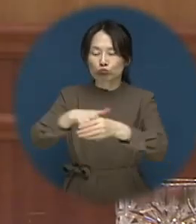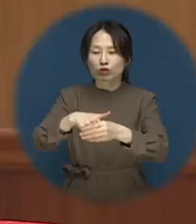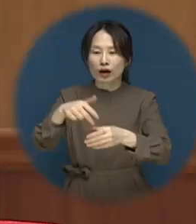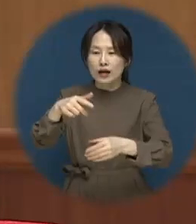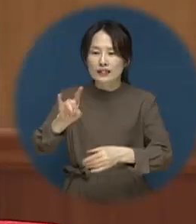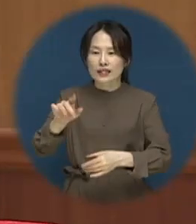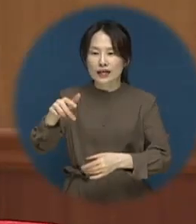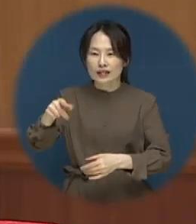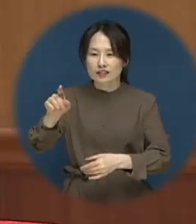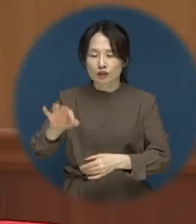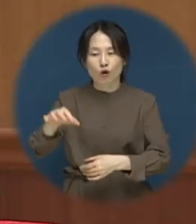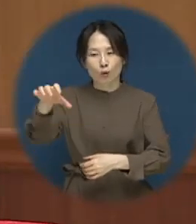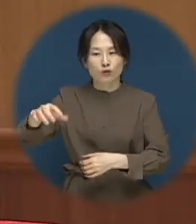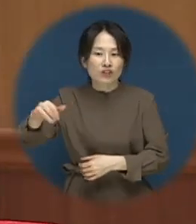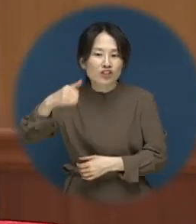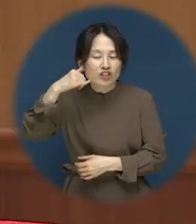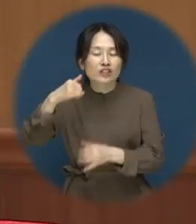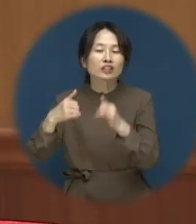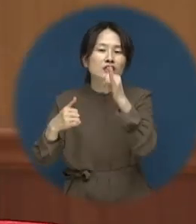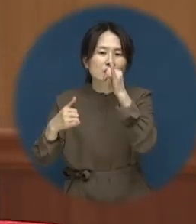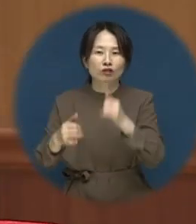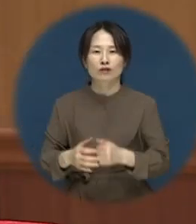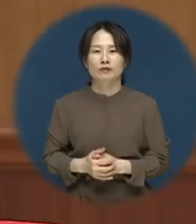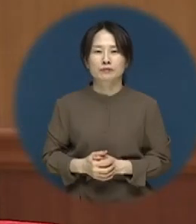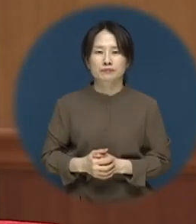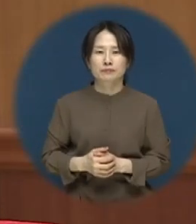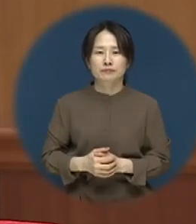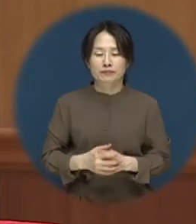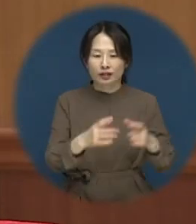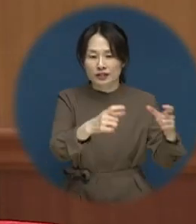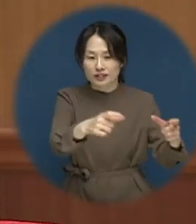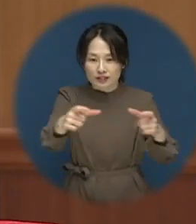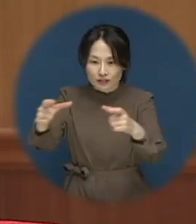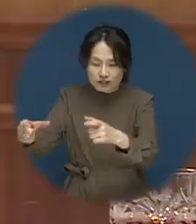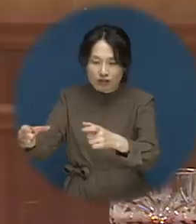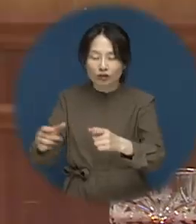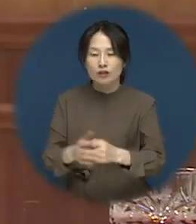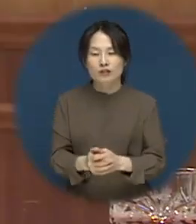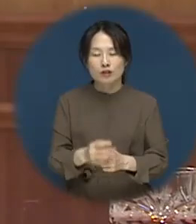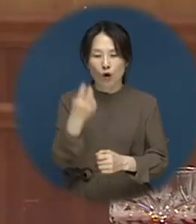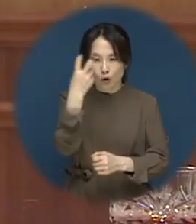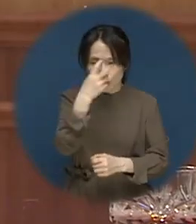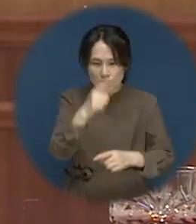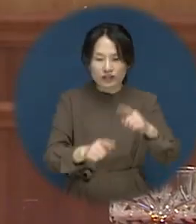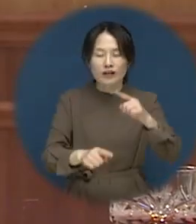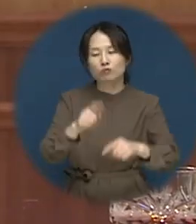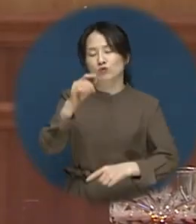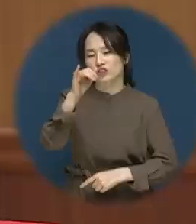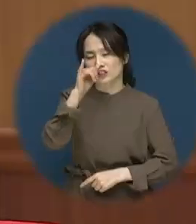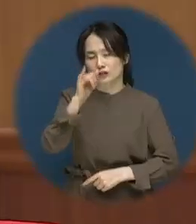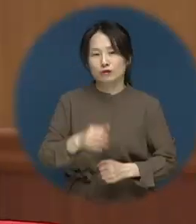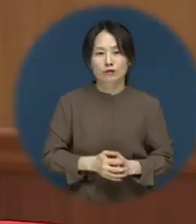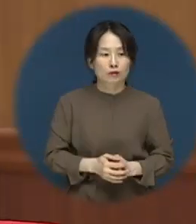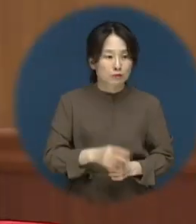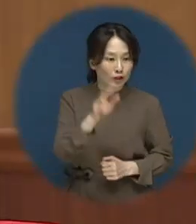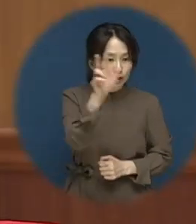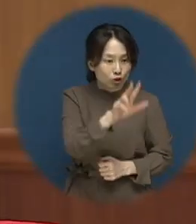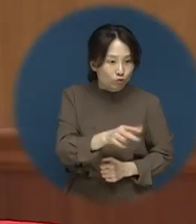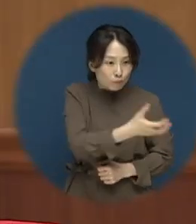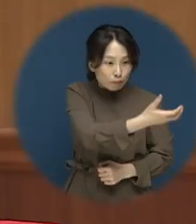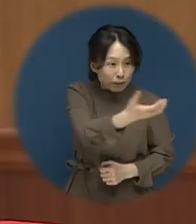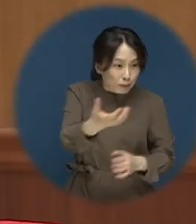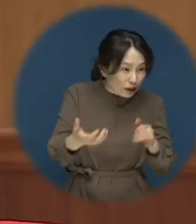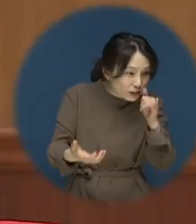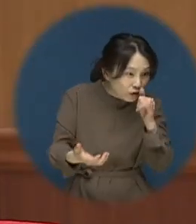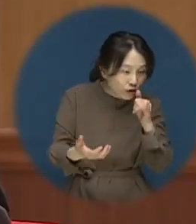있지 않습니까? 지자체마다 관리하고 있는 나무들이 꽤 많이 있어요. 그렇죠. 예. 그럼 정말 전국을 다니셔야 되겠네. 다 다니진